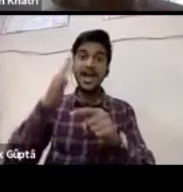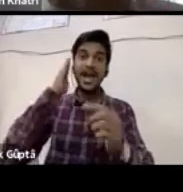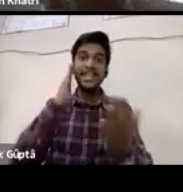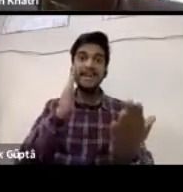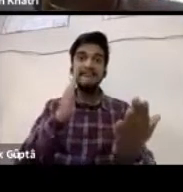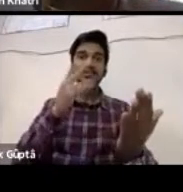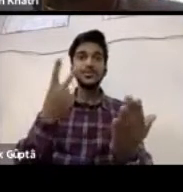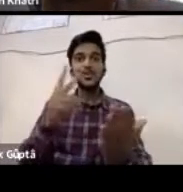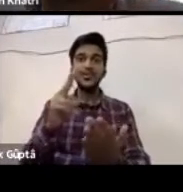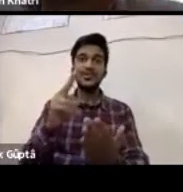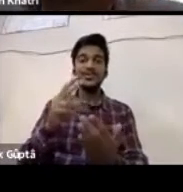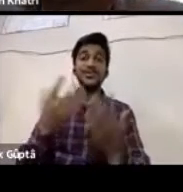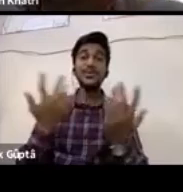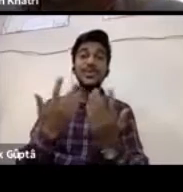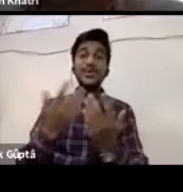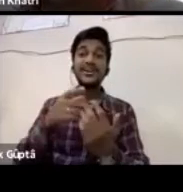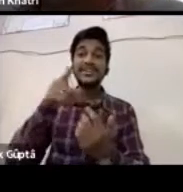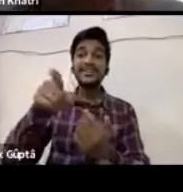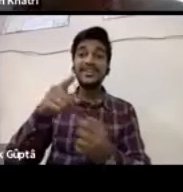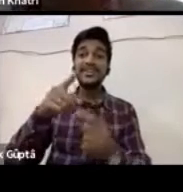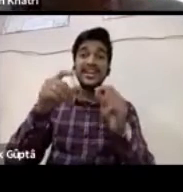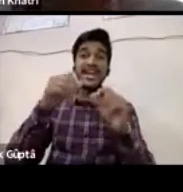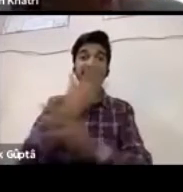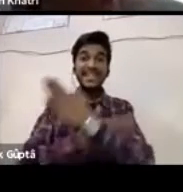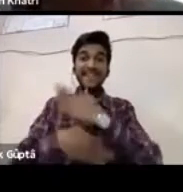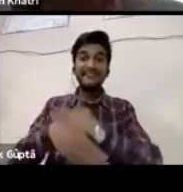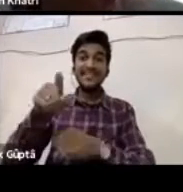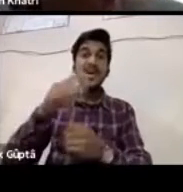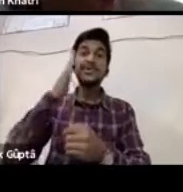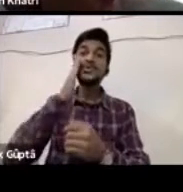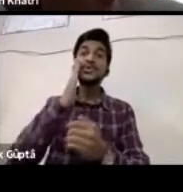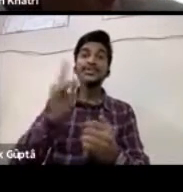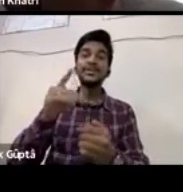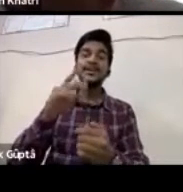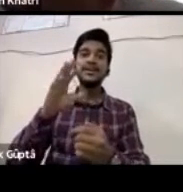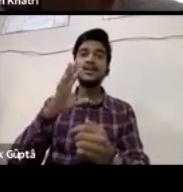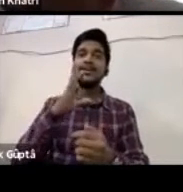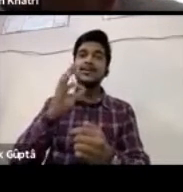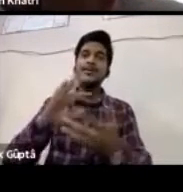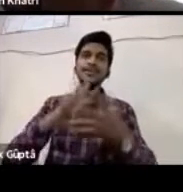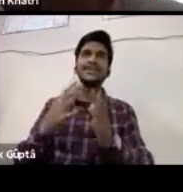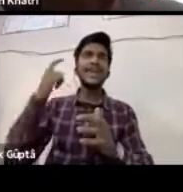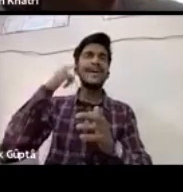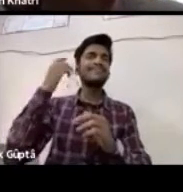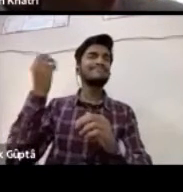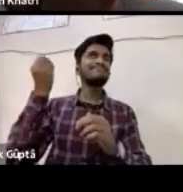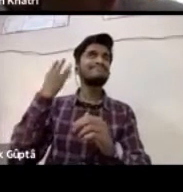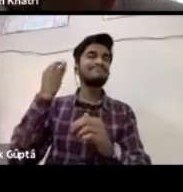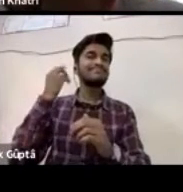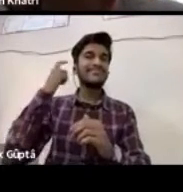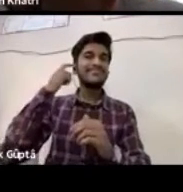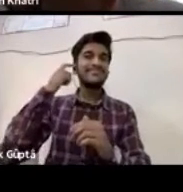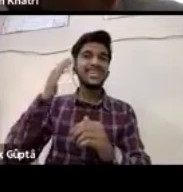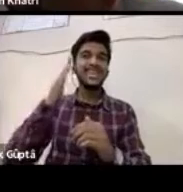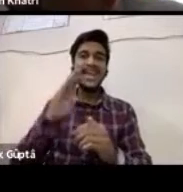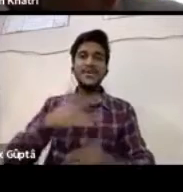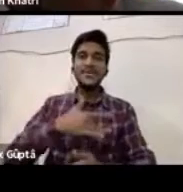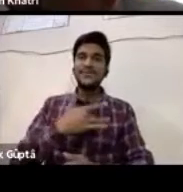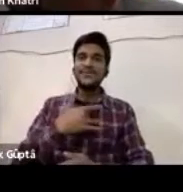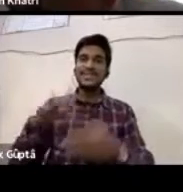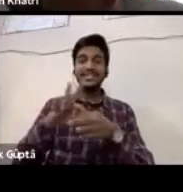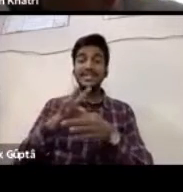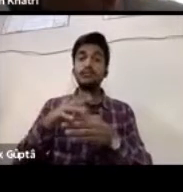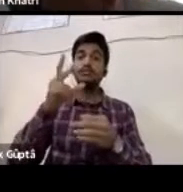म्यूजिक की ऐप प्री इंस्टॉल्ड आती है, तो म्यूजिक तो उसका एप्टीट्यूड होगा ही। जबकि ये हमें एक रियलिटी एक्सेप्ट करनी होगी,